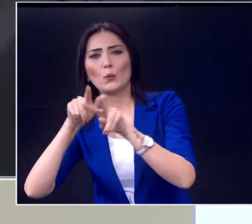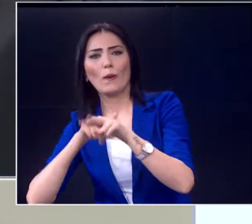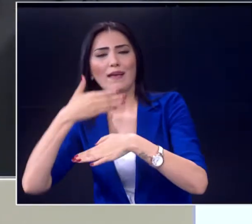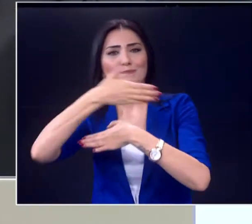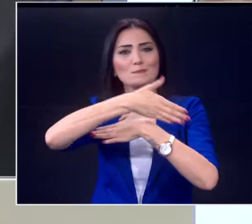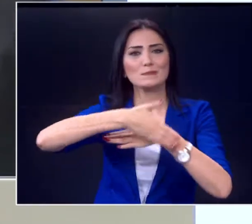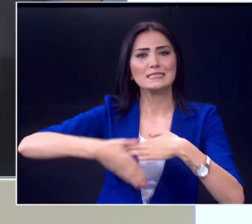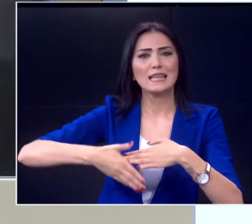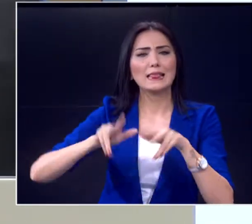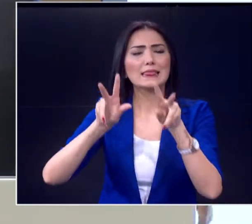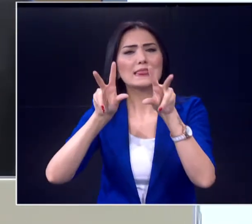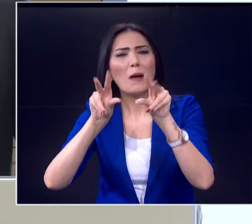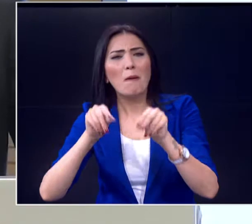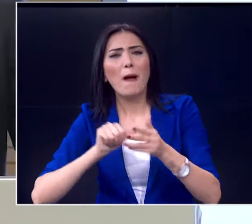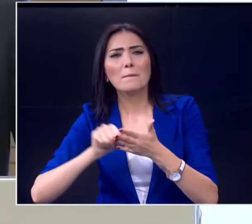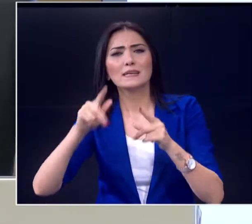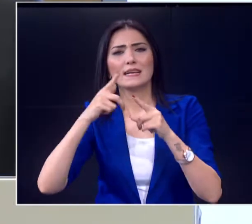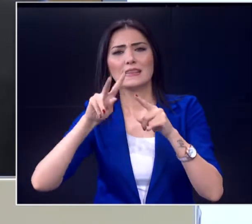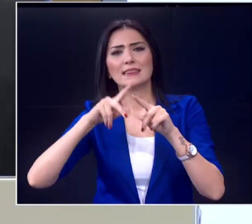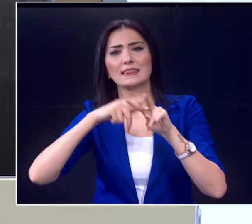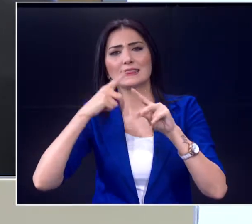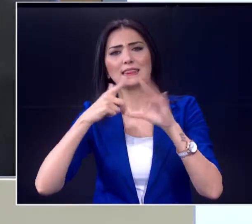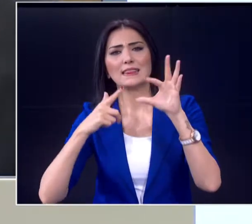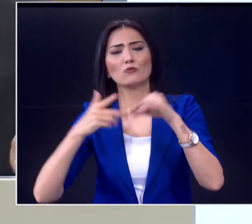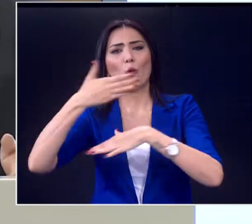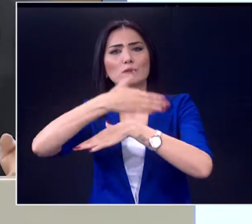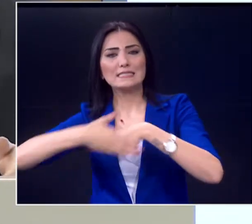sınırlarımızın tamamı NATO'nun sınırları.